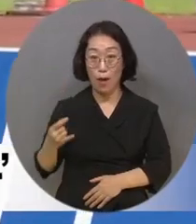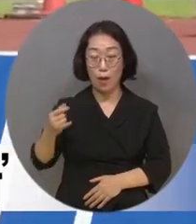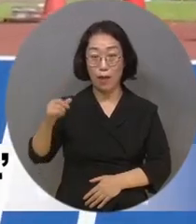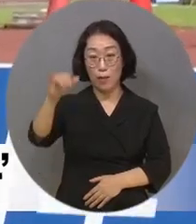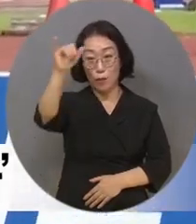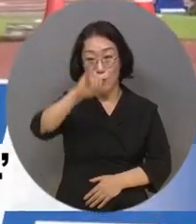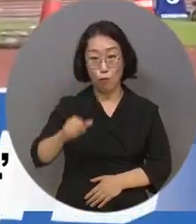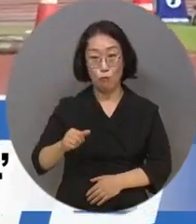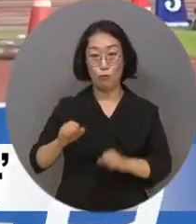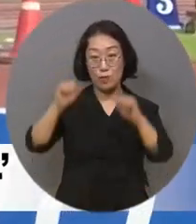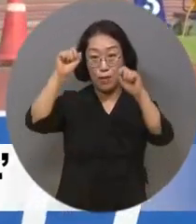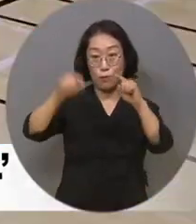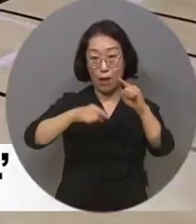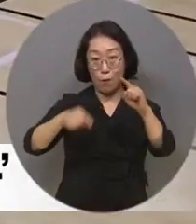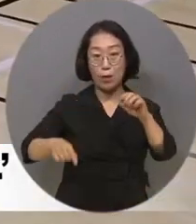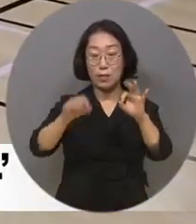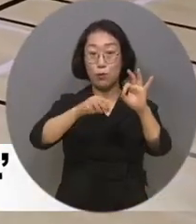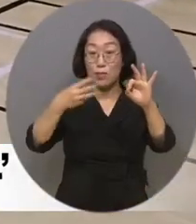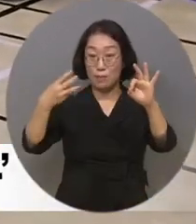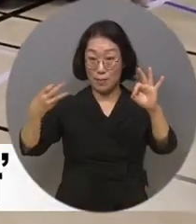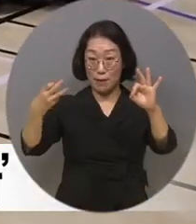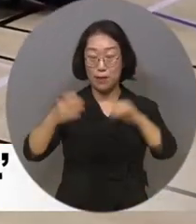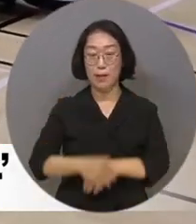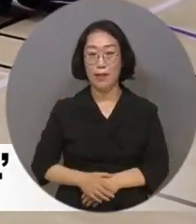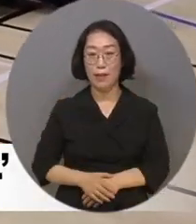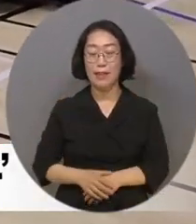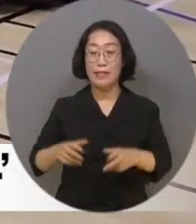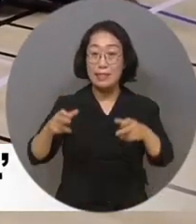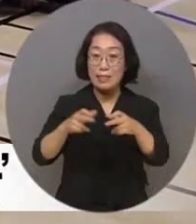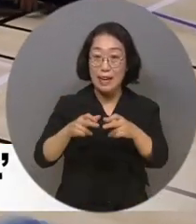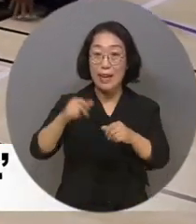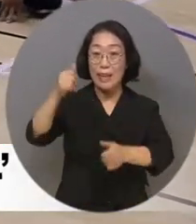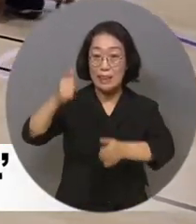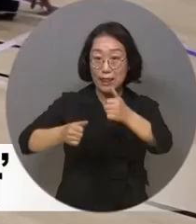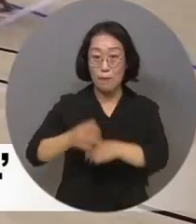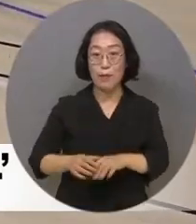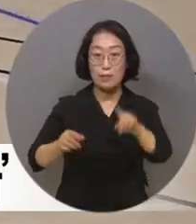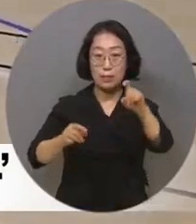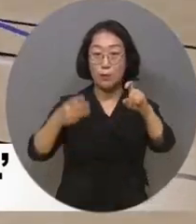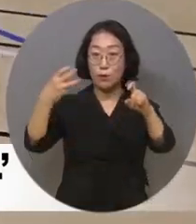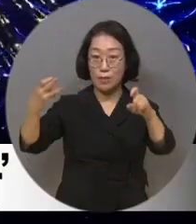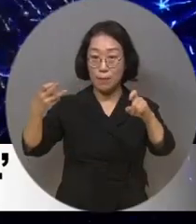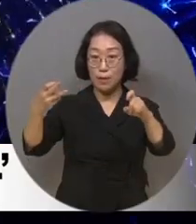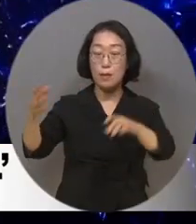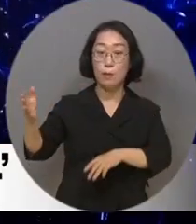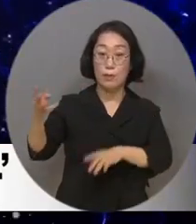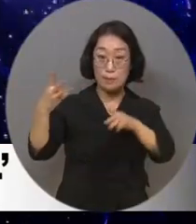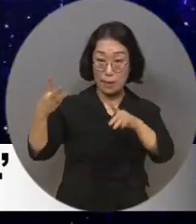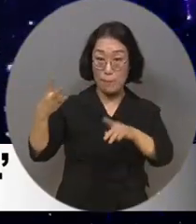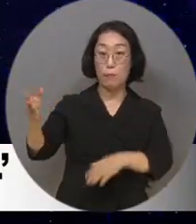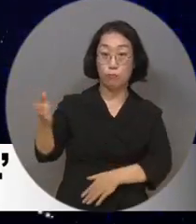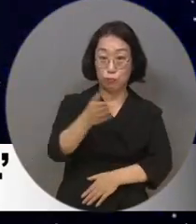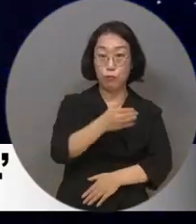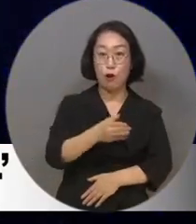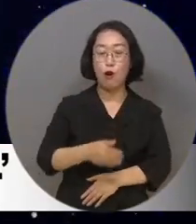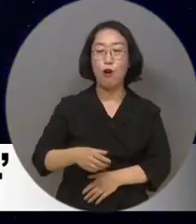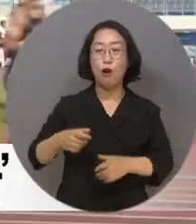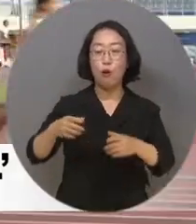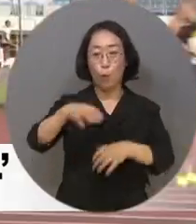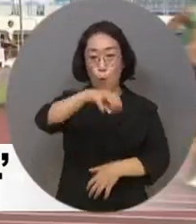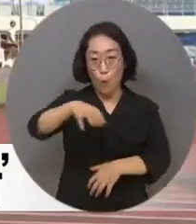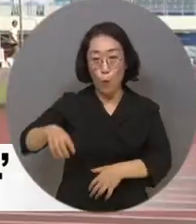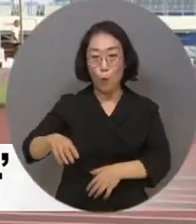오는 10월 13일부터 제43회 전국 장애인 제전은 11월 3일부터 전남 저녁에서 열릴